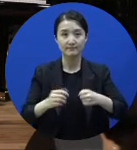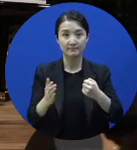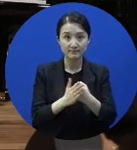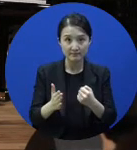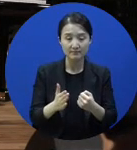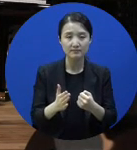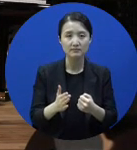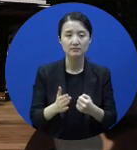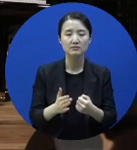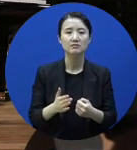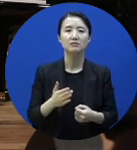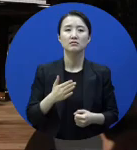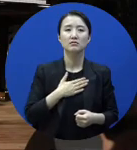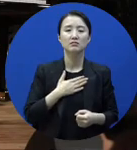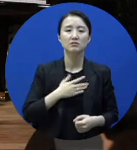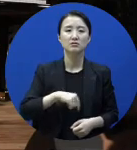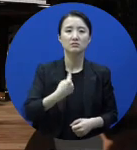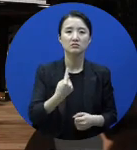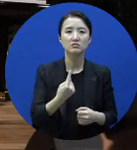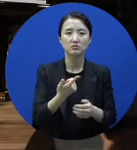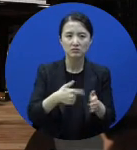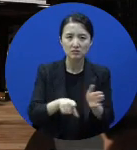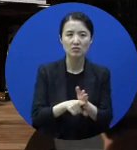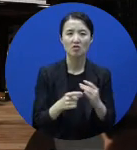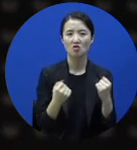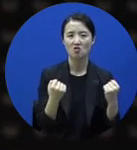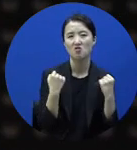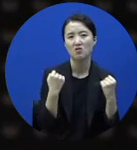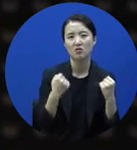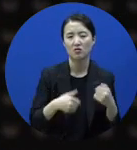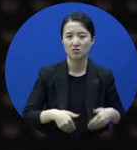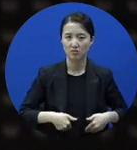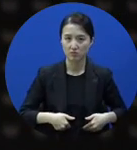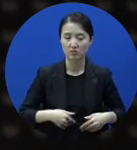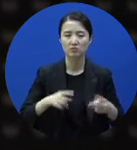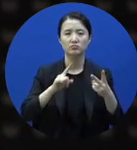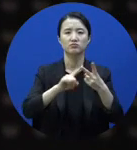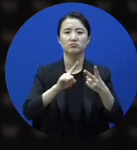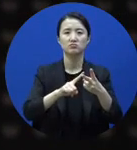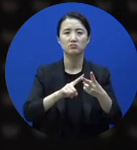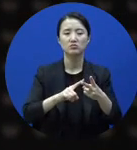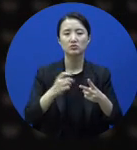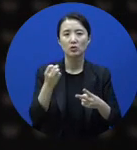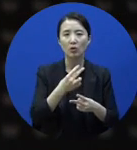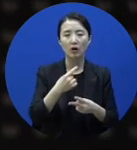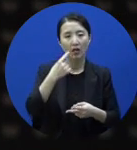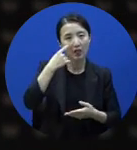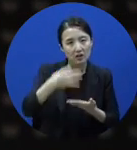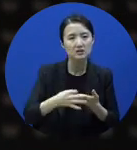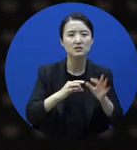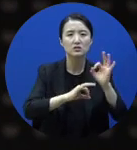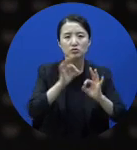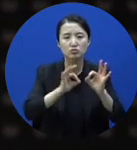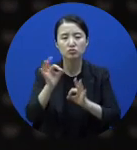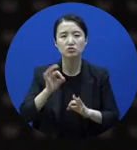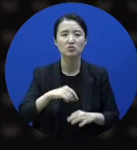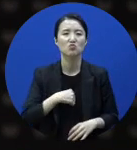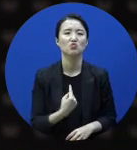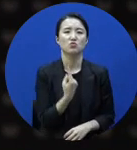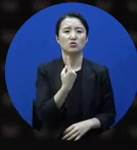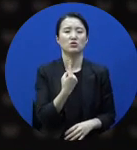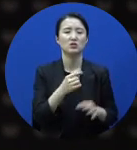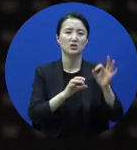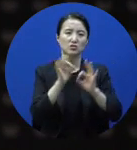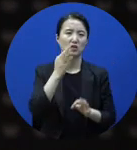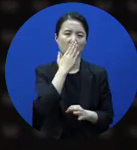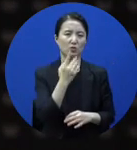실수를 줄이는 방법도 중요한데 이런 것들이 이제 쌓이면서 지금은 배웠고 요즘 이걸 가지고 또 다른 분들한테